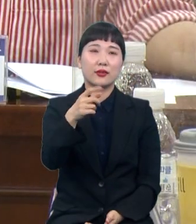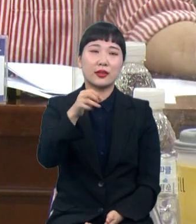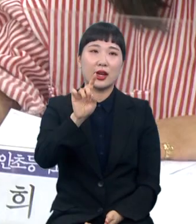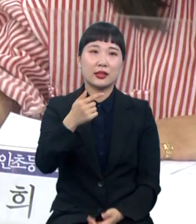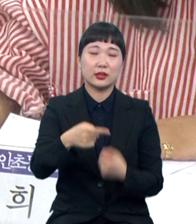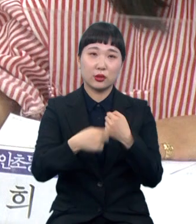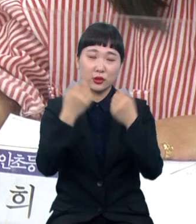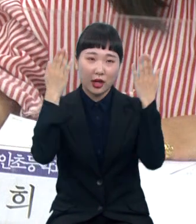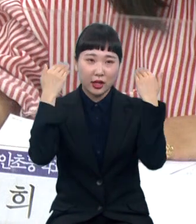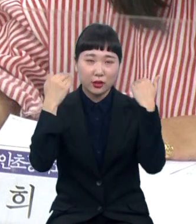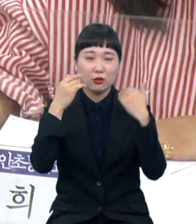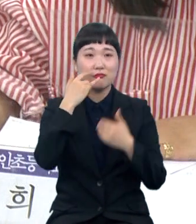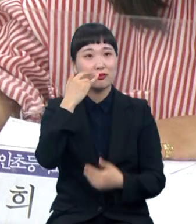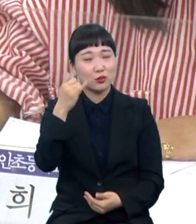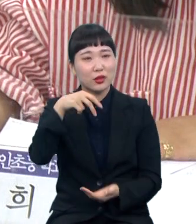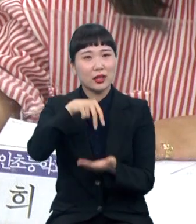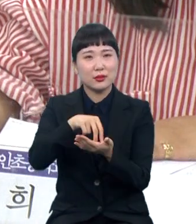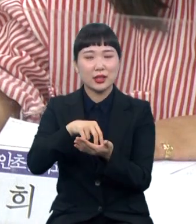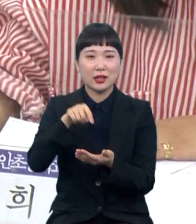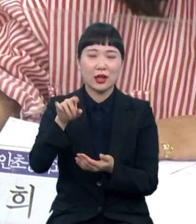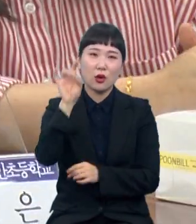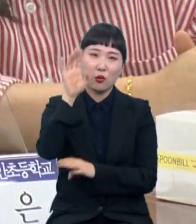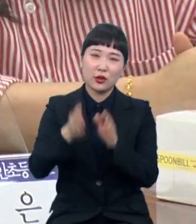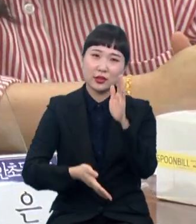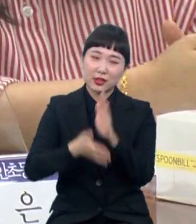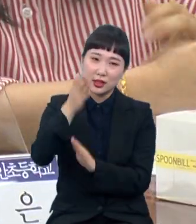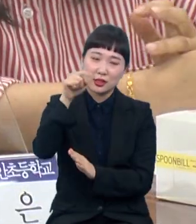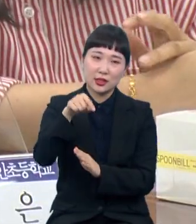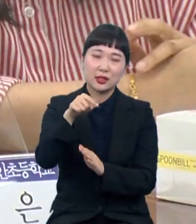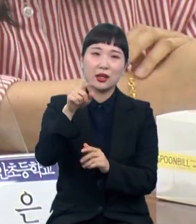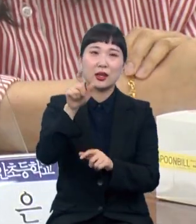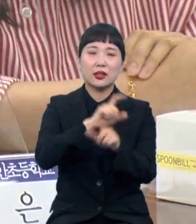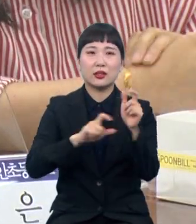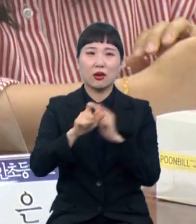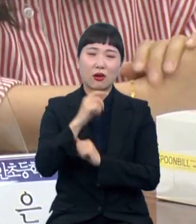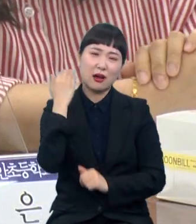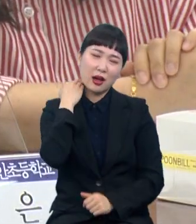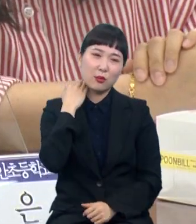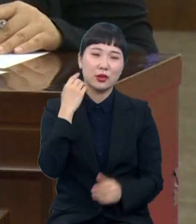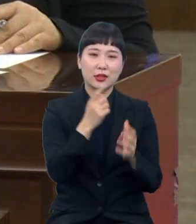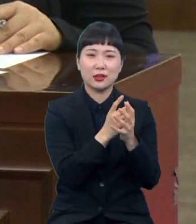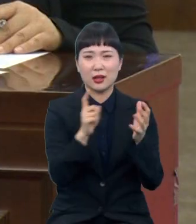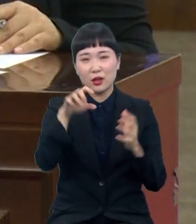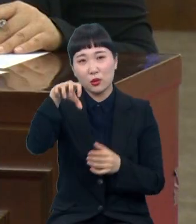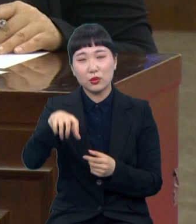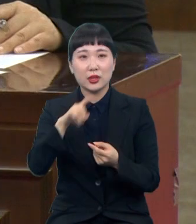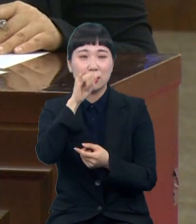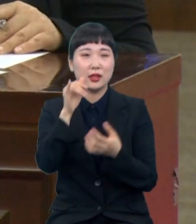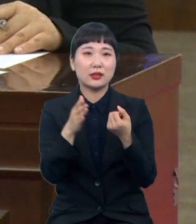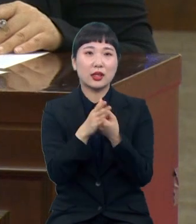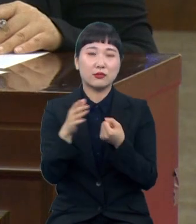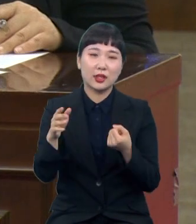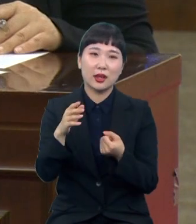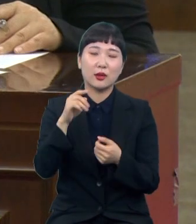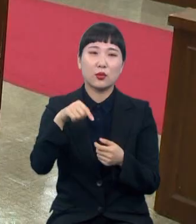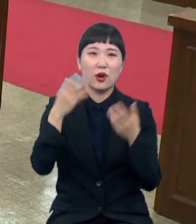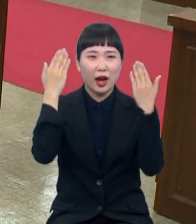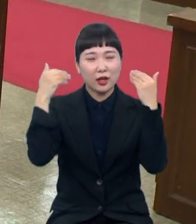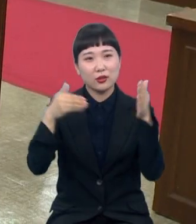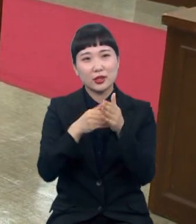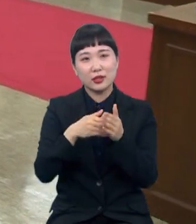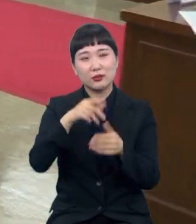학부모들은 원도심에서도 외진 곳에 있어 학생들이 이용할 만한 방과 후 강좌나 프로그램이 부족하다고